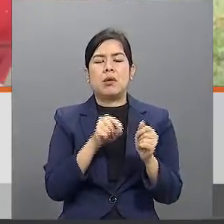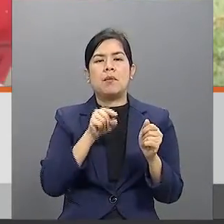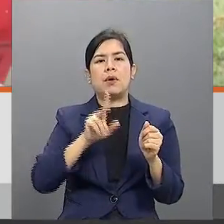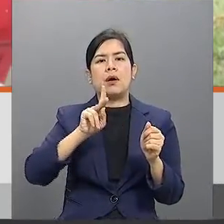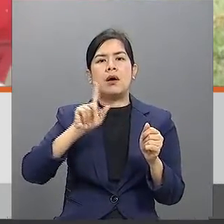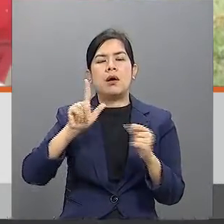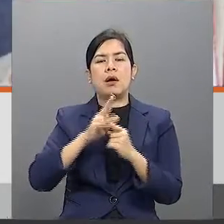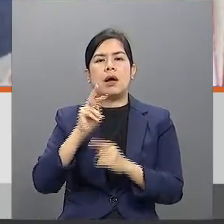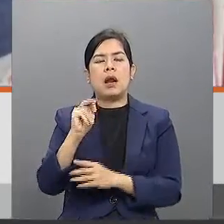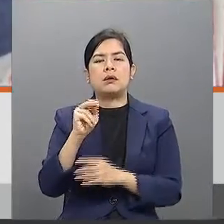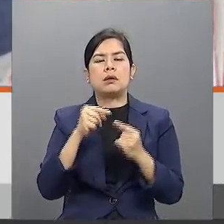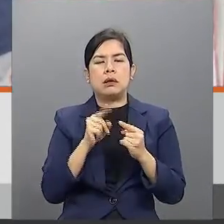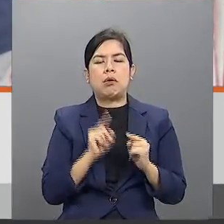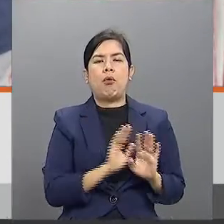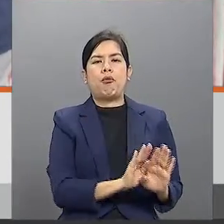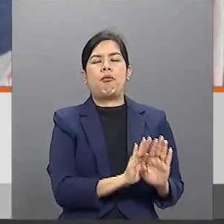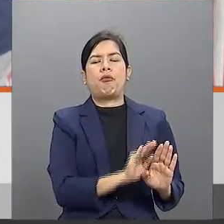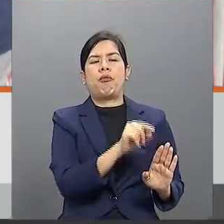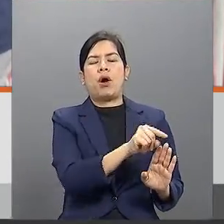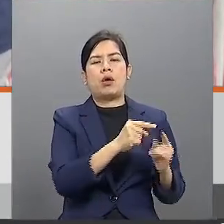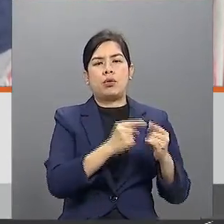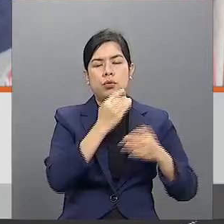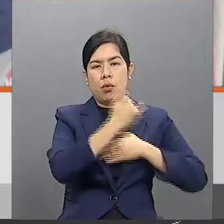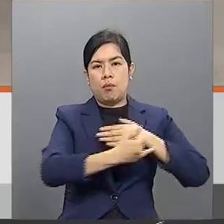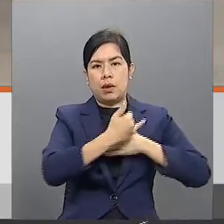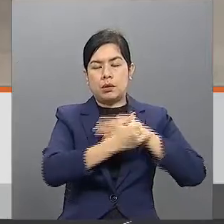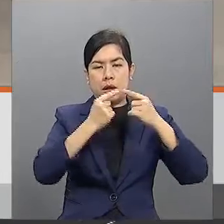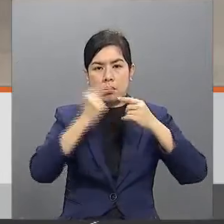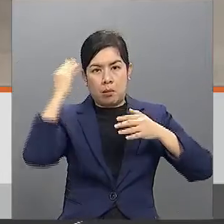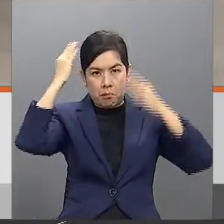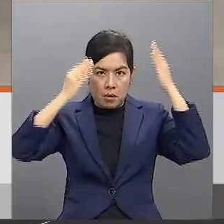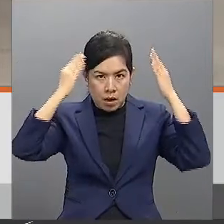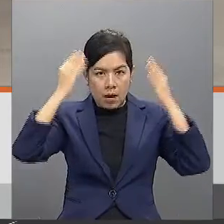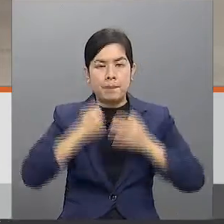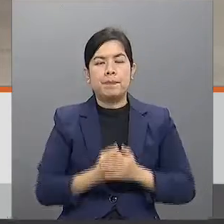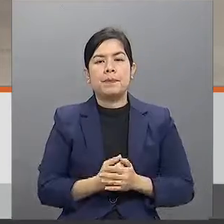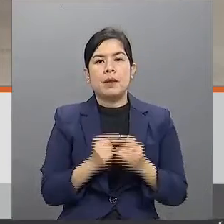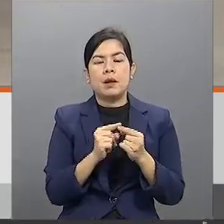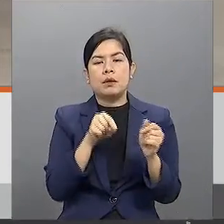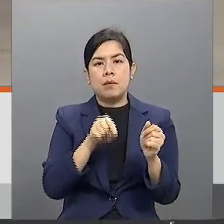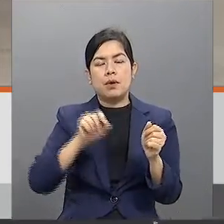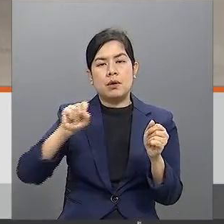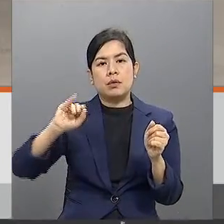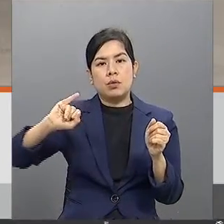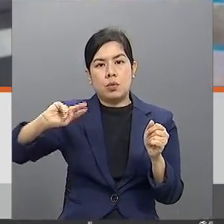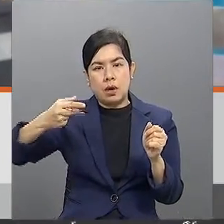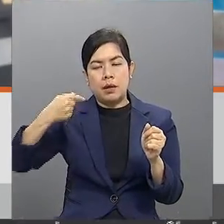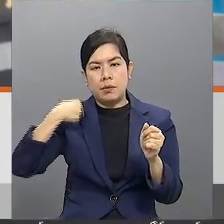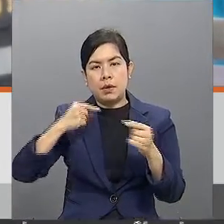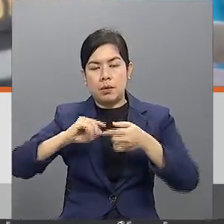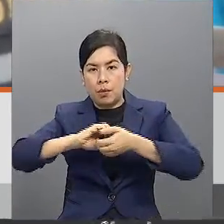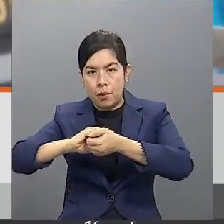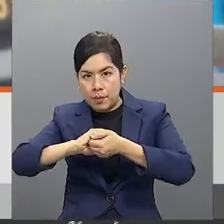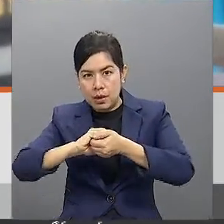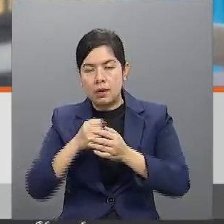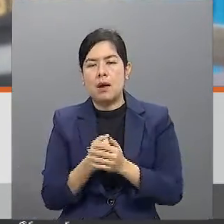ประเทศได้ทำให้อำเภอสุไหงโกลกร่วมกับสถานกงสุลใหญ่ณเมืองกูตาบารูรัฐกาลันตันประเทศมาเลเซียเปิดให้ประ